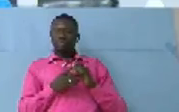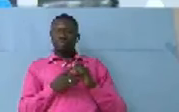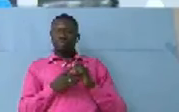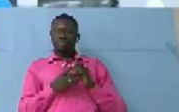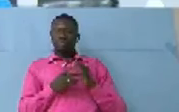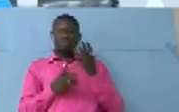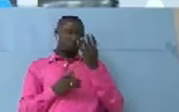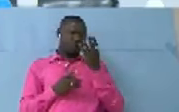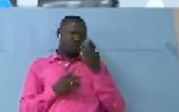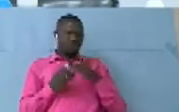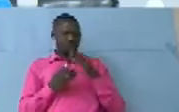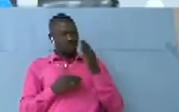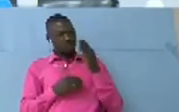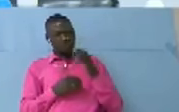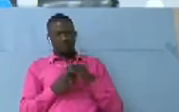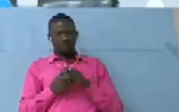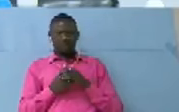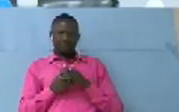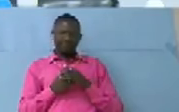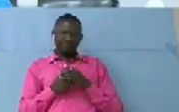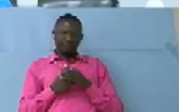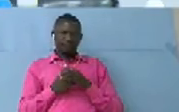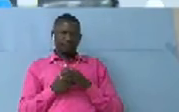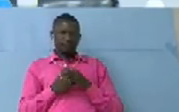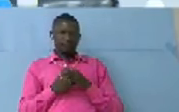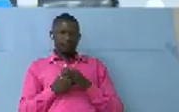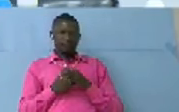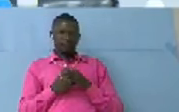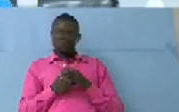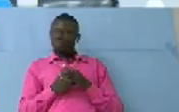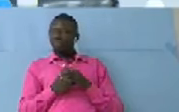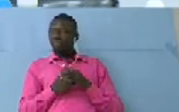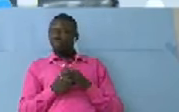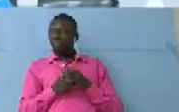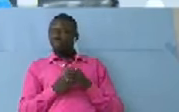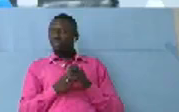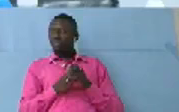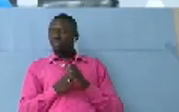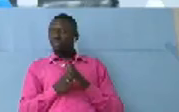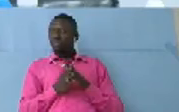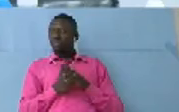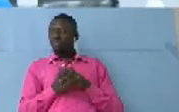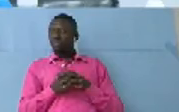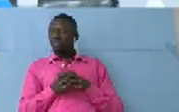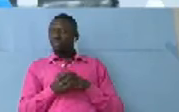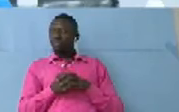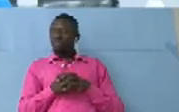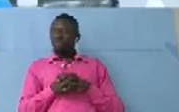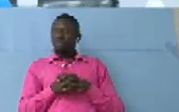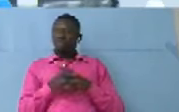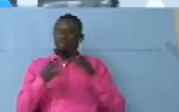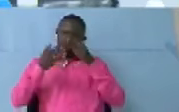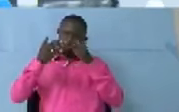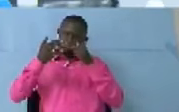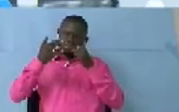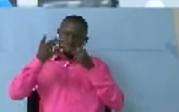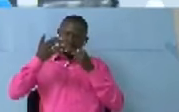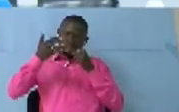Fomo. Matutanani. Modungom Kafu Bayo, Ibrahim Ajavang, Ibrahim Solo, Sandeng Lamin